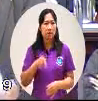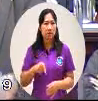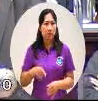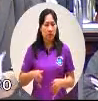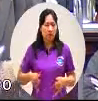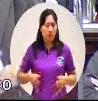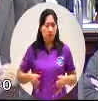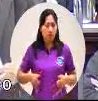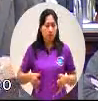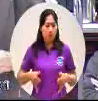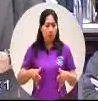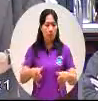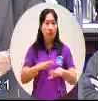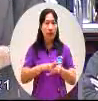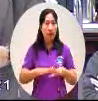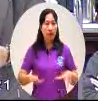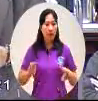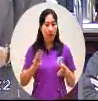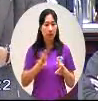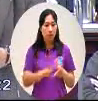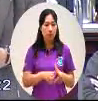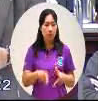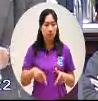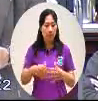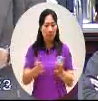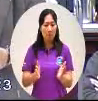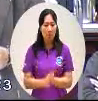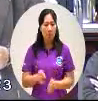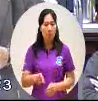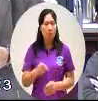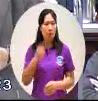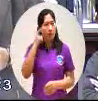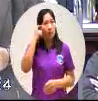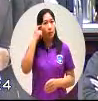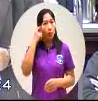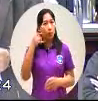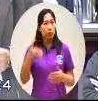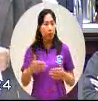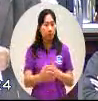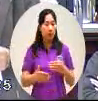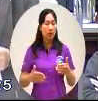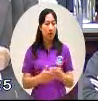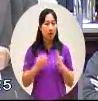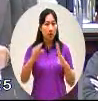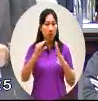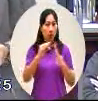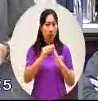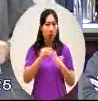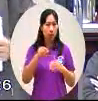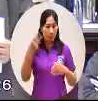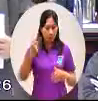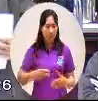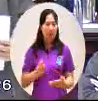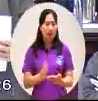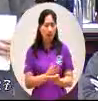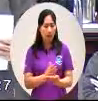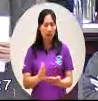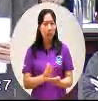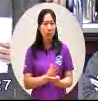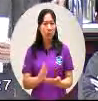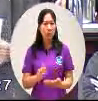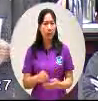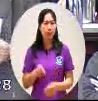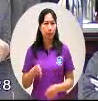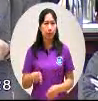安全现阶段的话，我会觉得我们的交通局应该在评估，好不好？我们就 评估一下